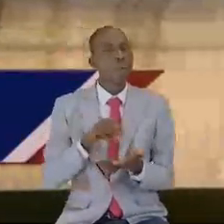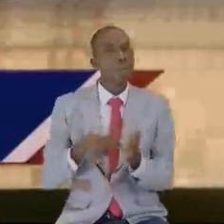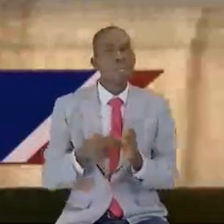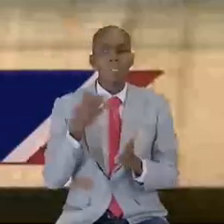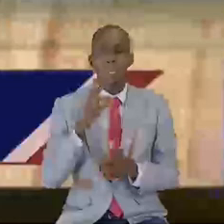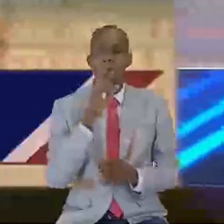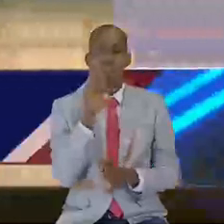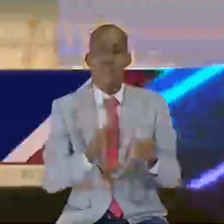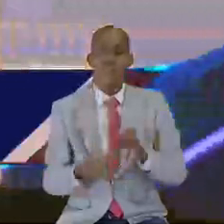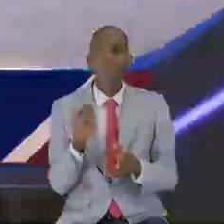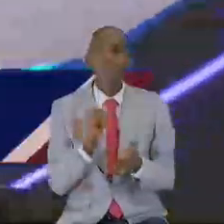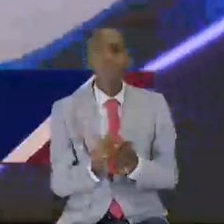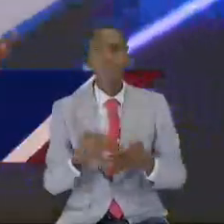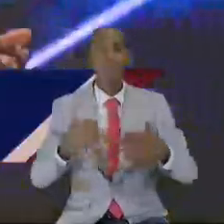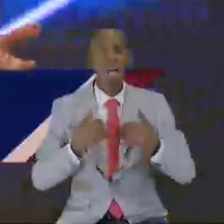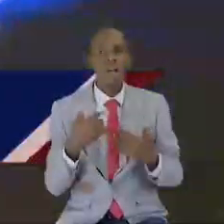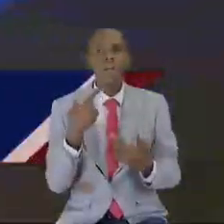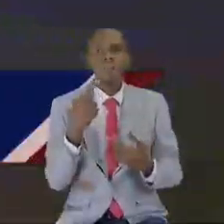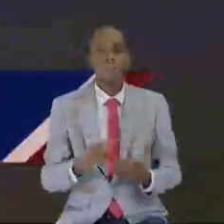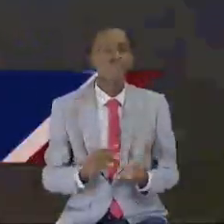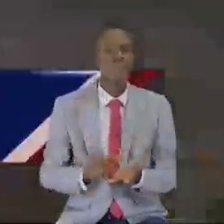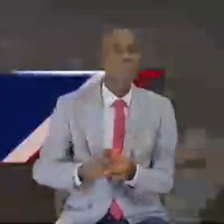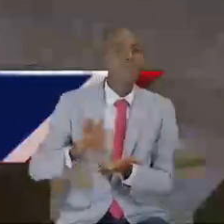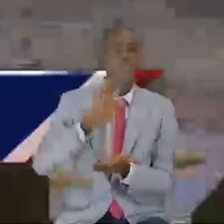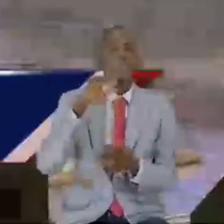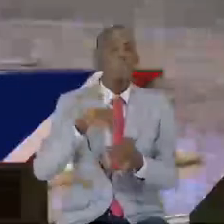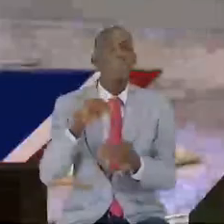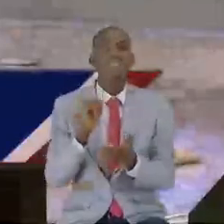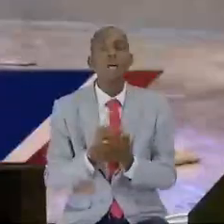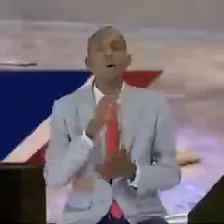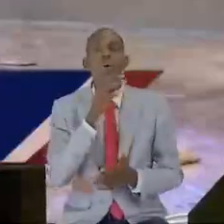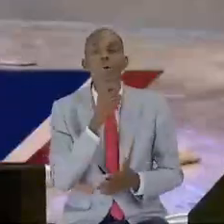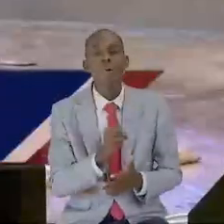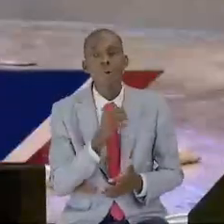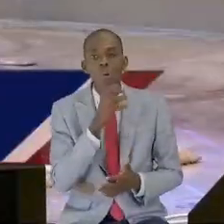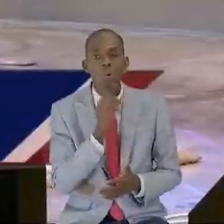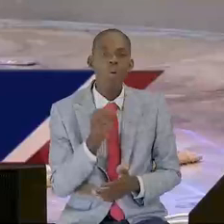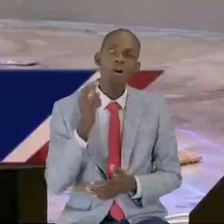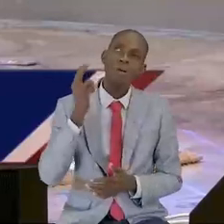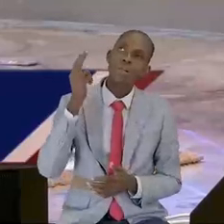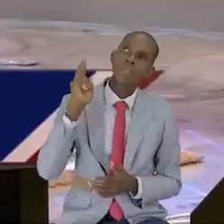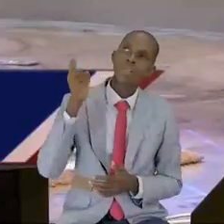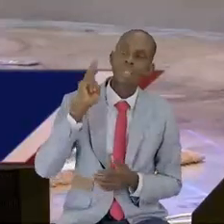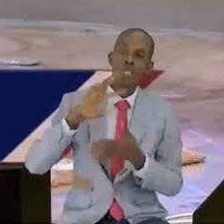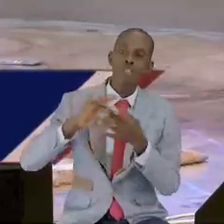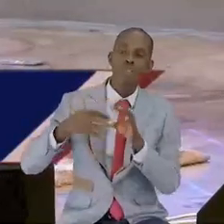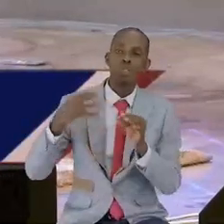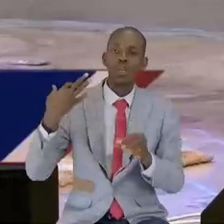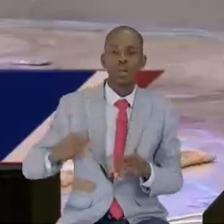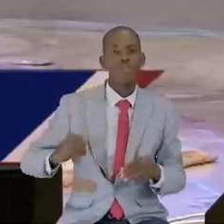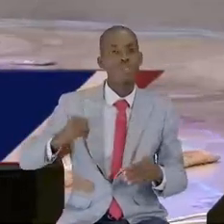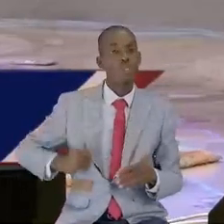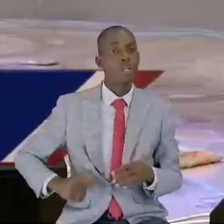des gens qui se glorifiaient dans cette ancienne circoncision historique.